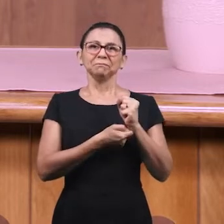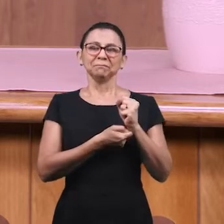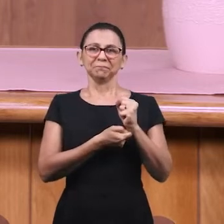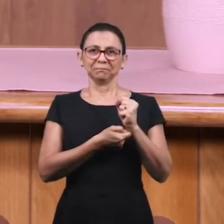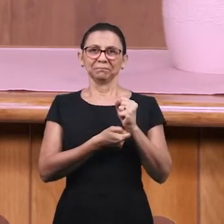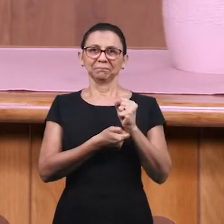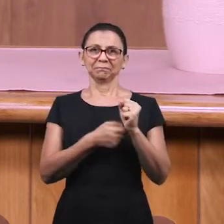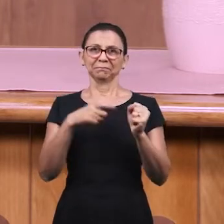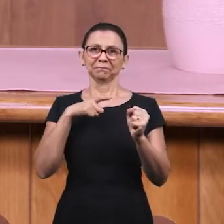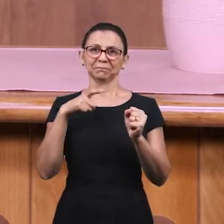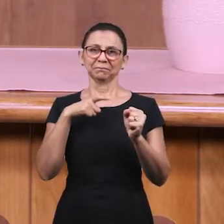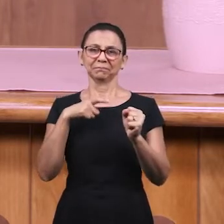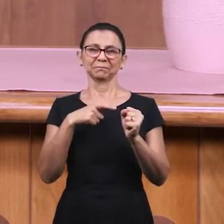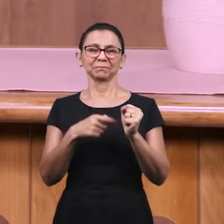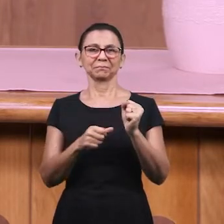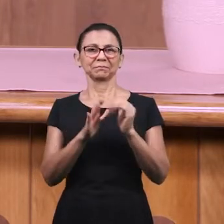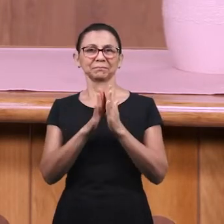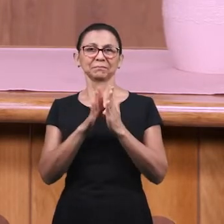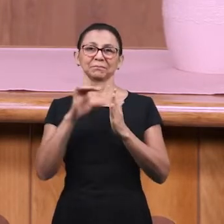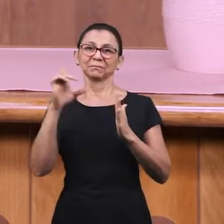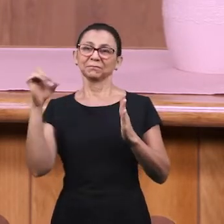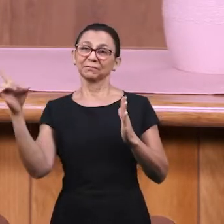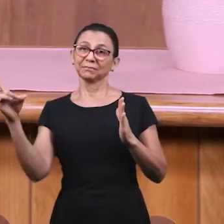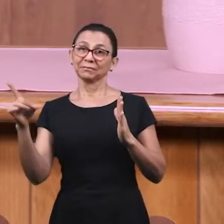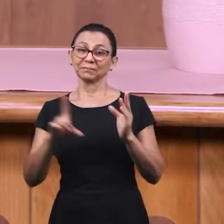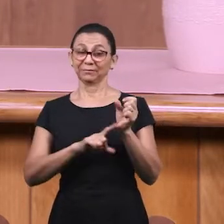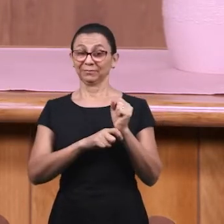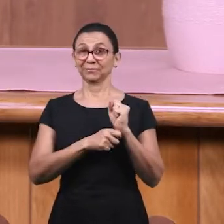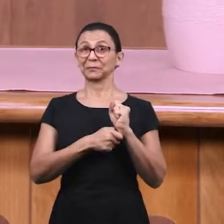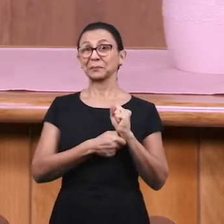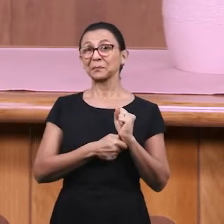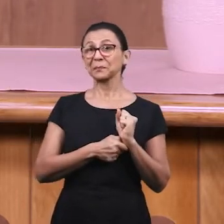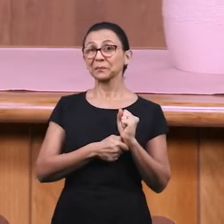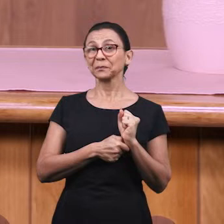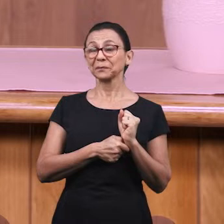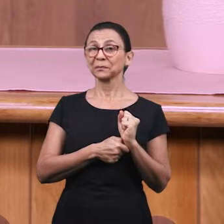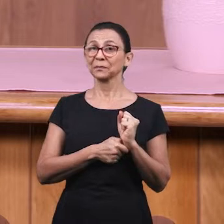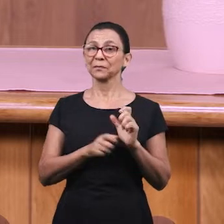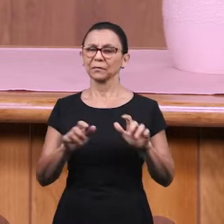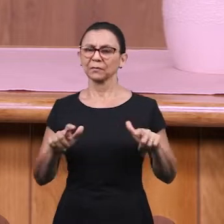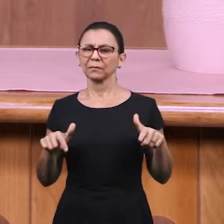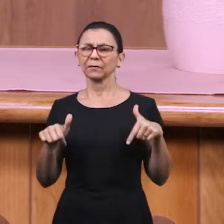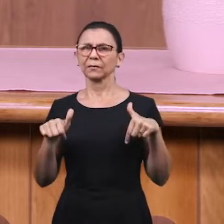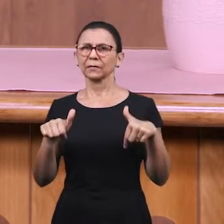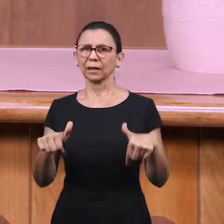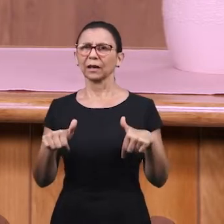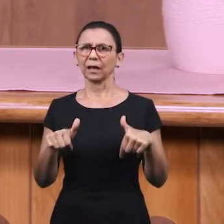секрет, который содержится в слове, это тайна, которая действует,